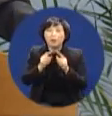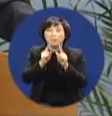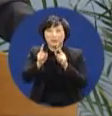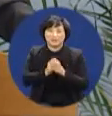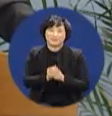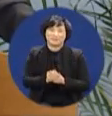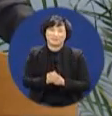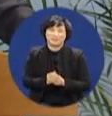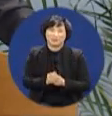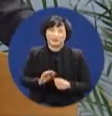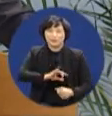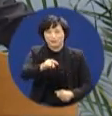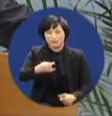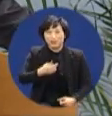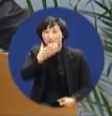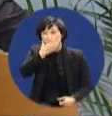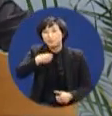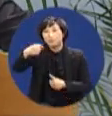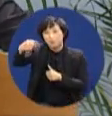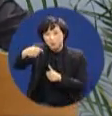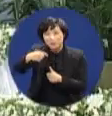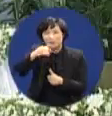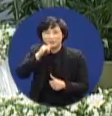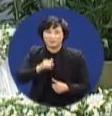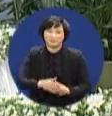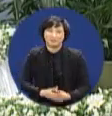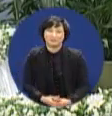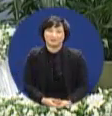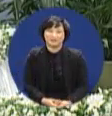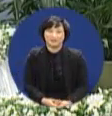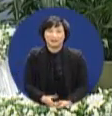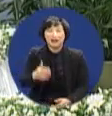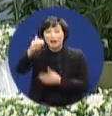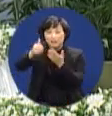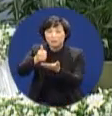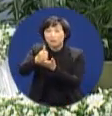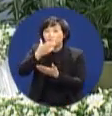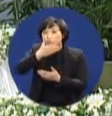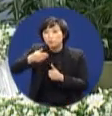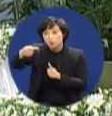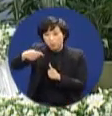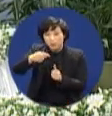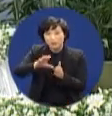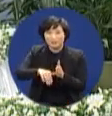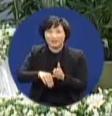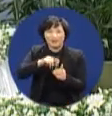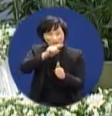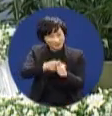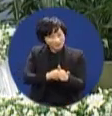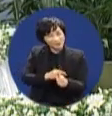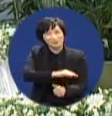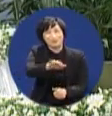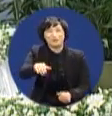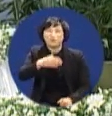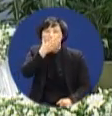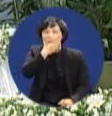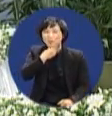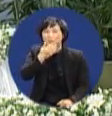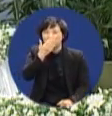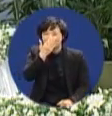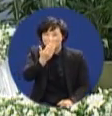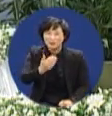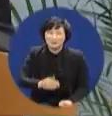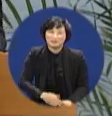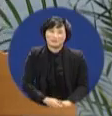바로 우리에게 축복을 명령하셨다. 그래서 그가 축복을 명령하면 그냥 복입니다.